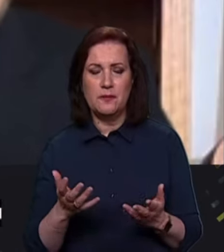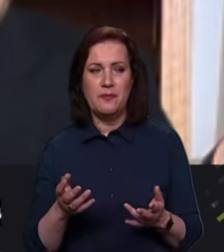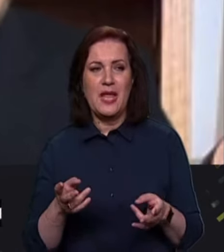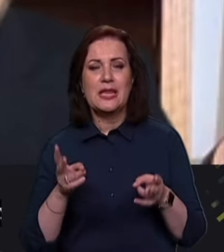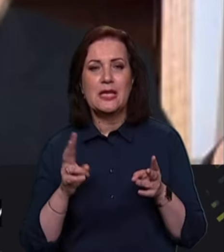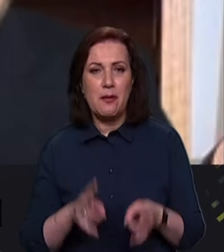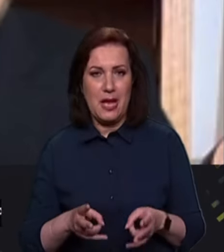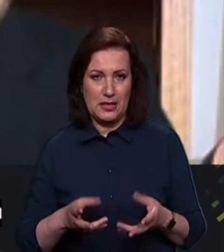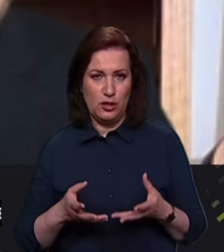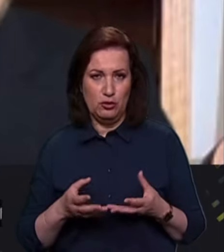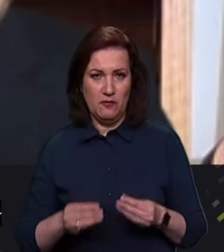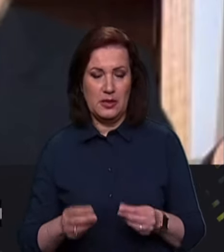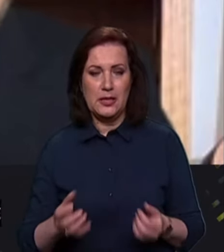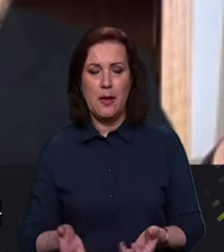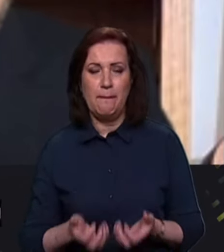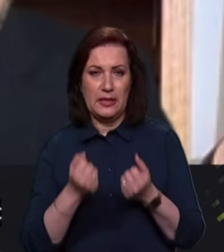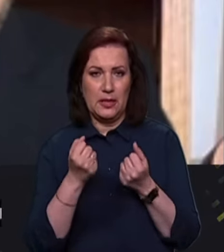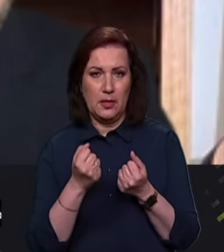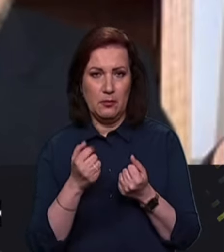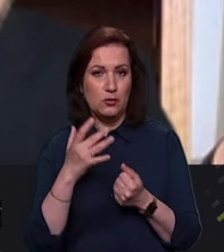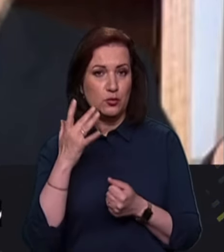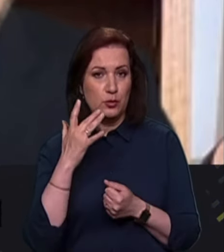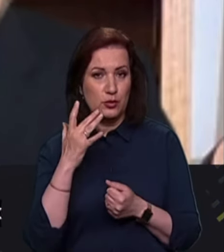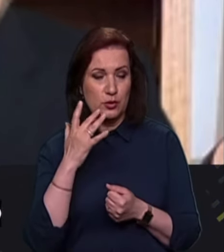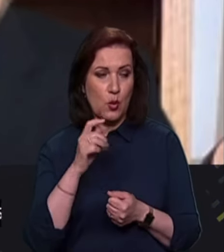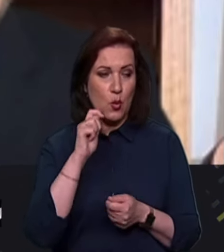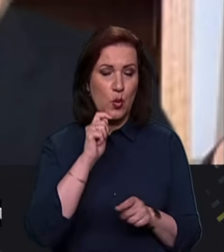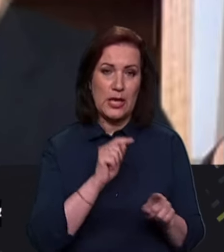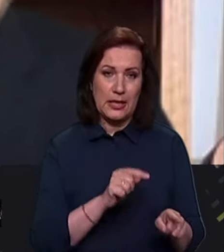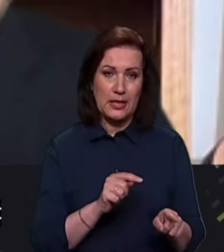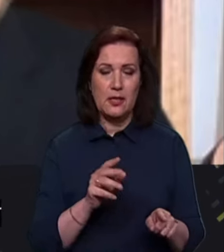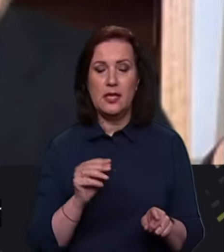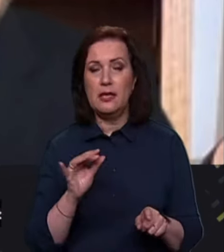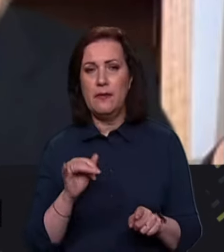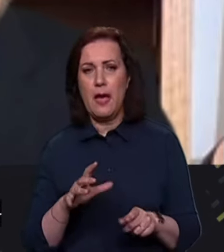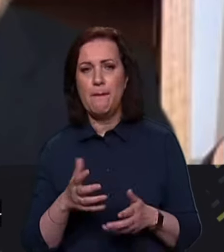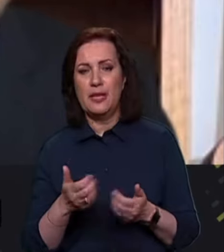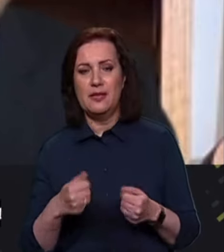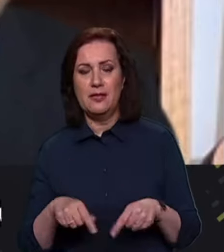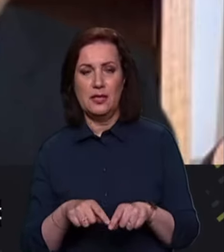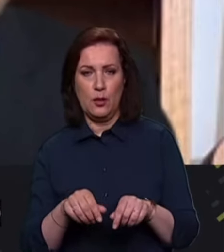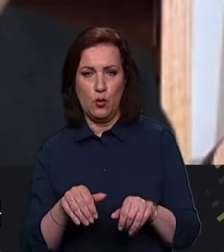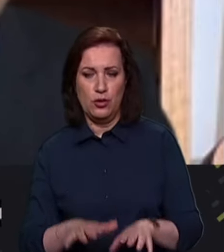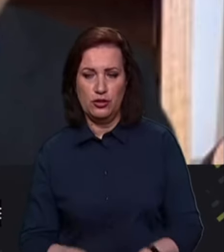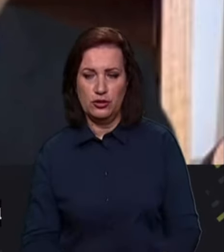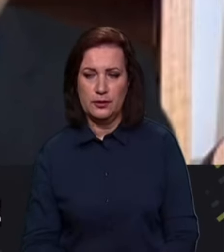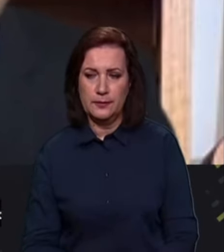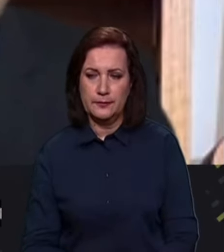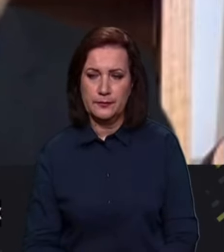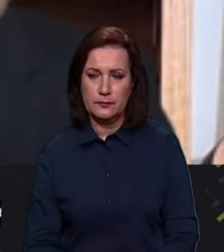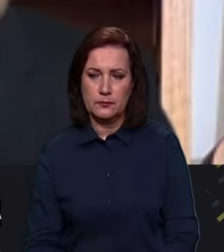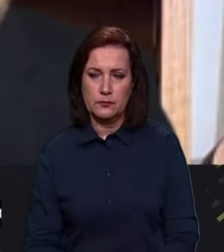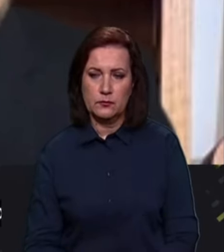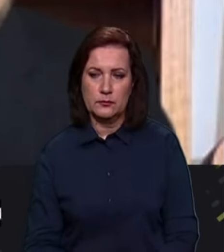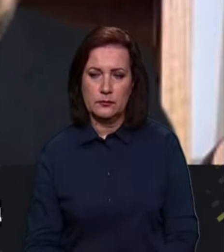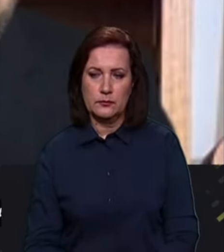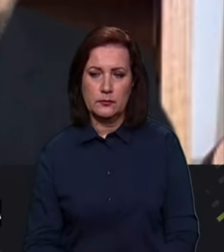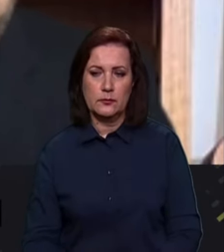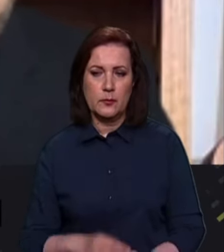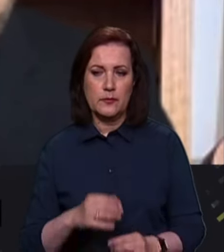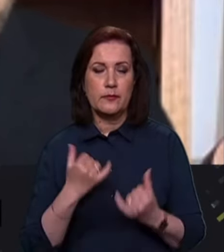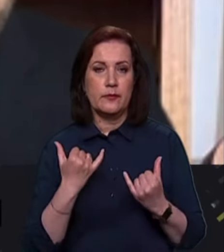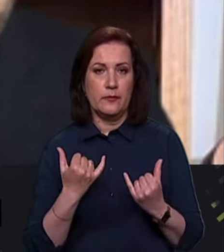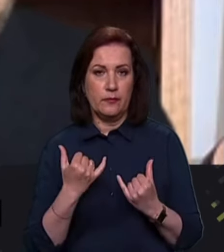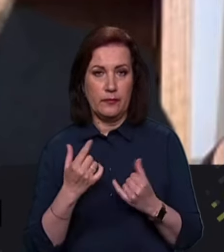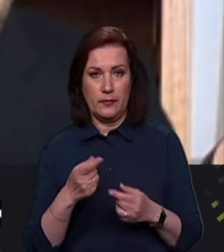драматично вплинути на підтримку Сполучених Штатів Україні і в тому числі на прийняття такого рішення? Вы знаете, я только